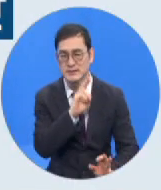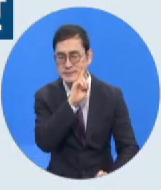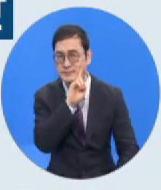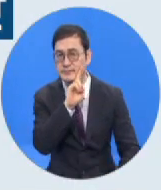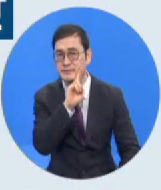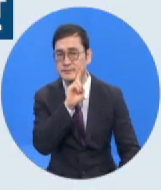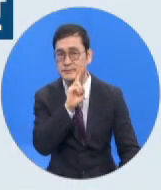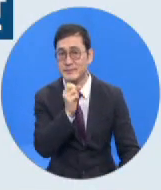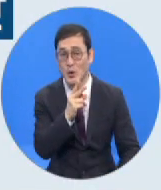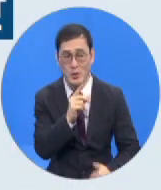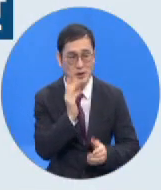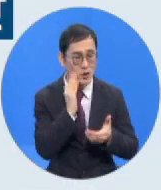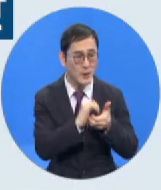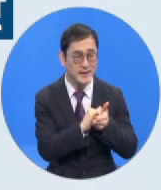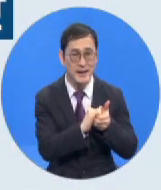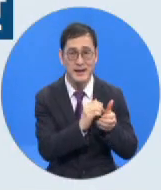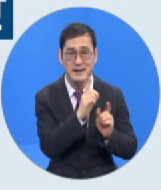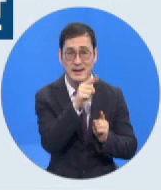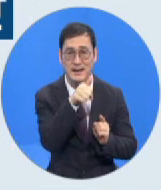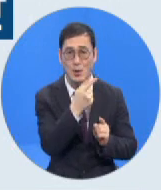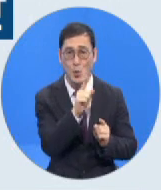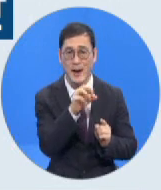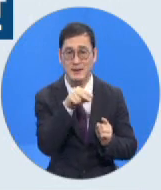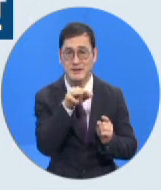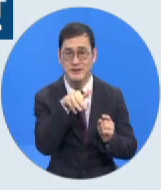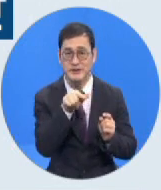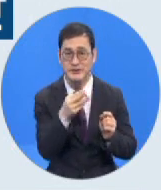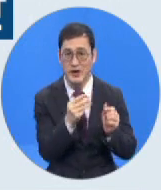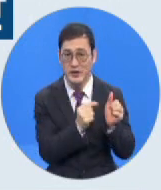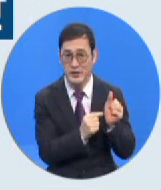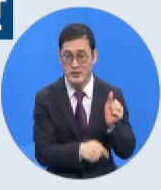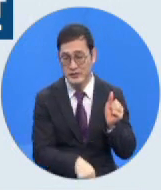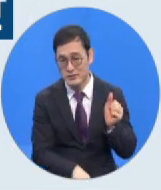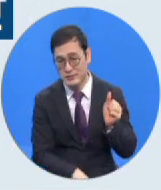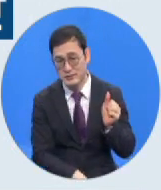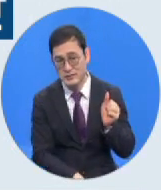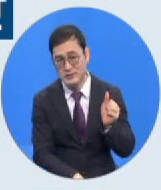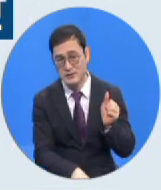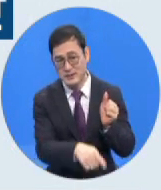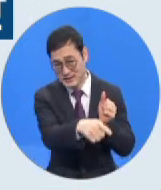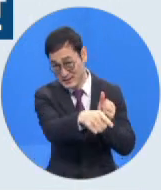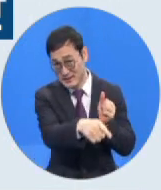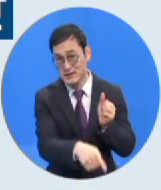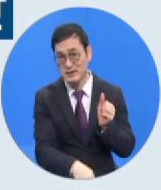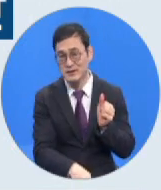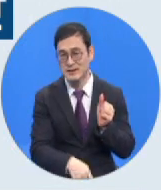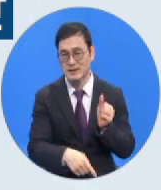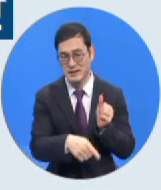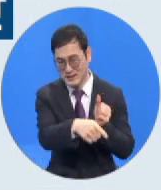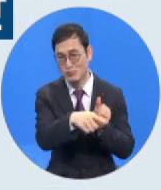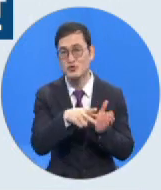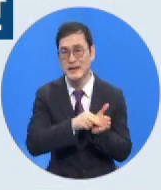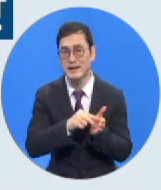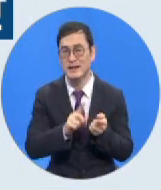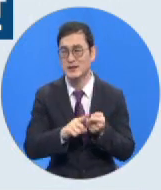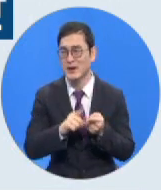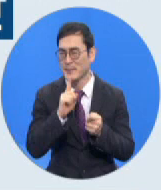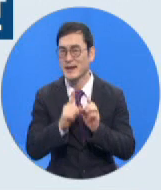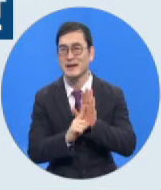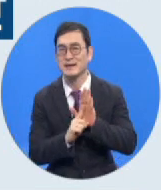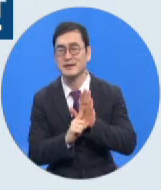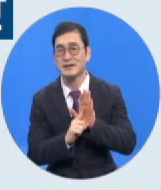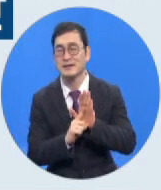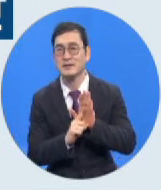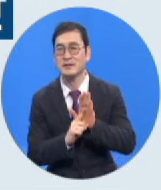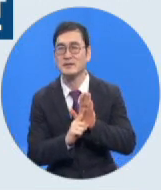또 이광철 당시 민정비서관 행정관이었을 텐데요. 김학의 사건 언급한 것이 재조명되고 있습니다. 2019년 3월